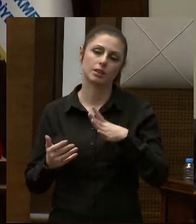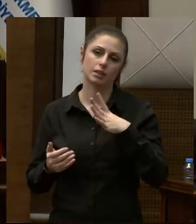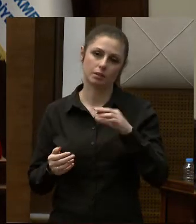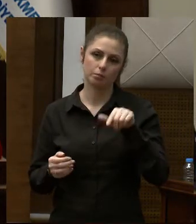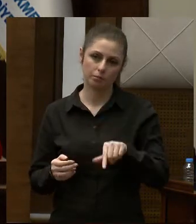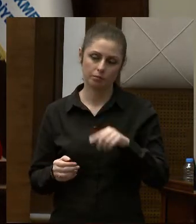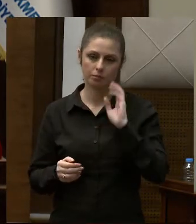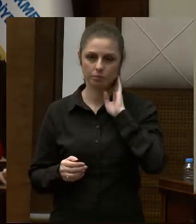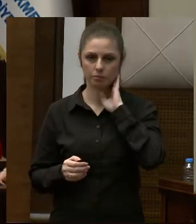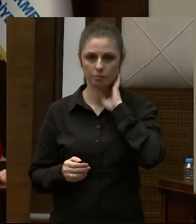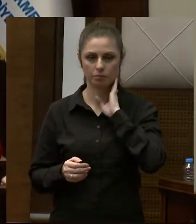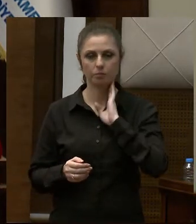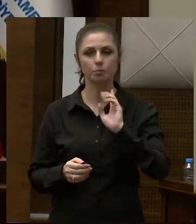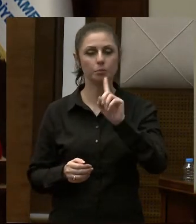Türkiye'de